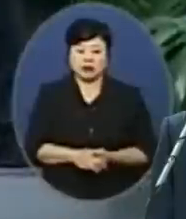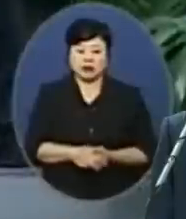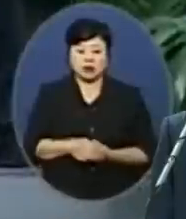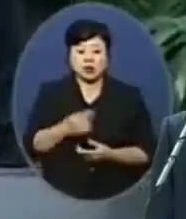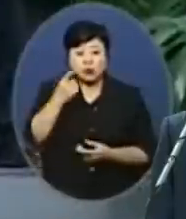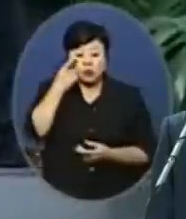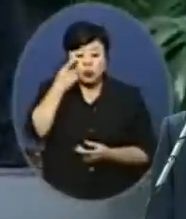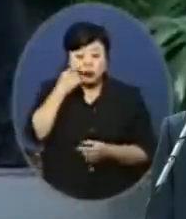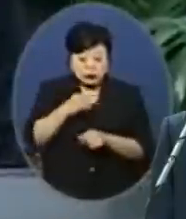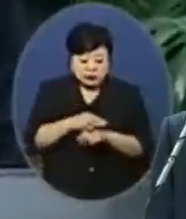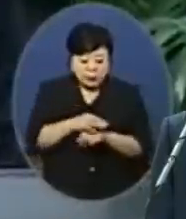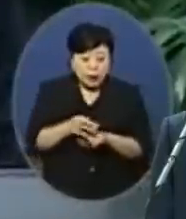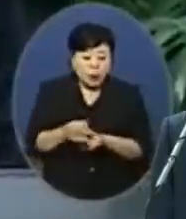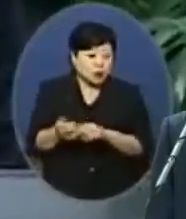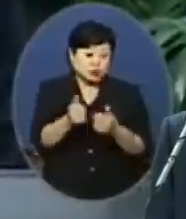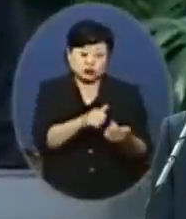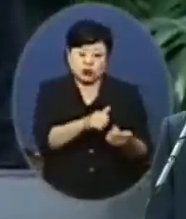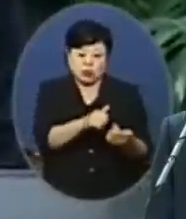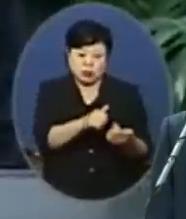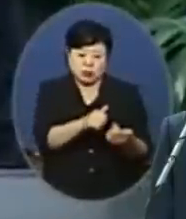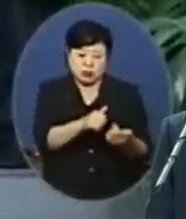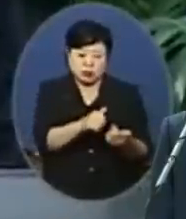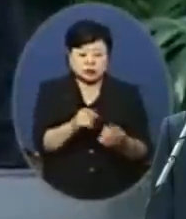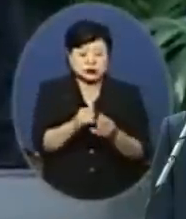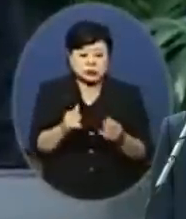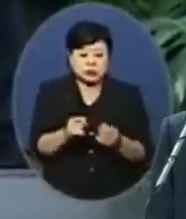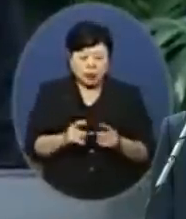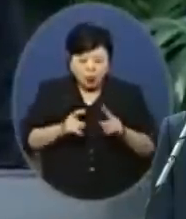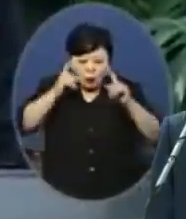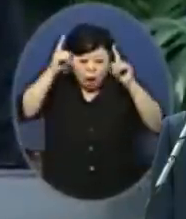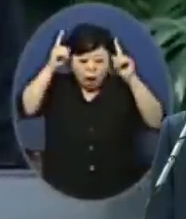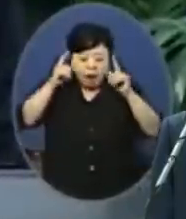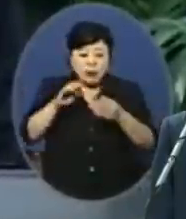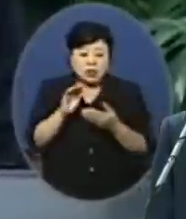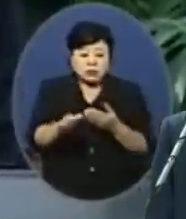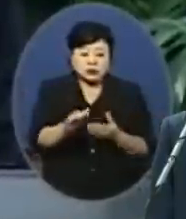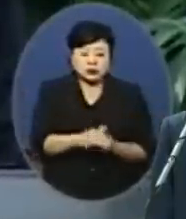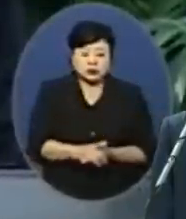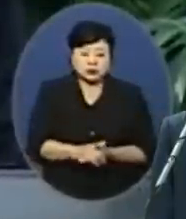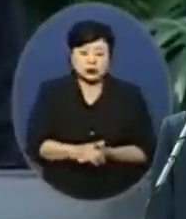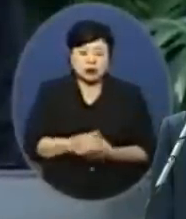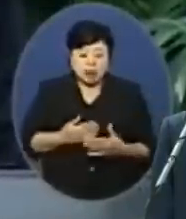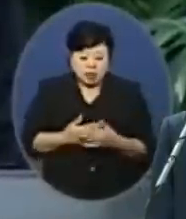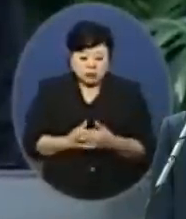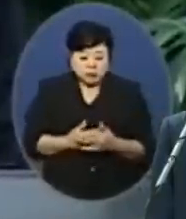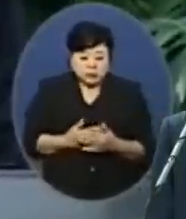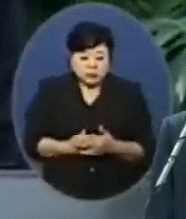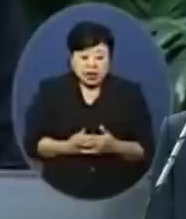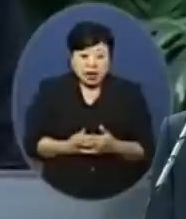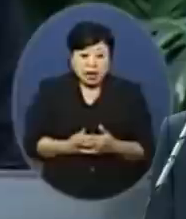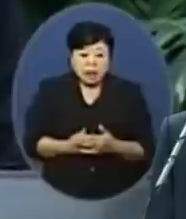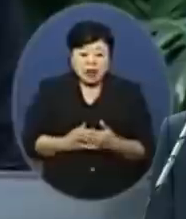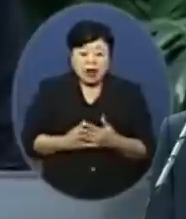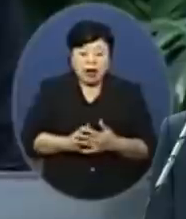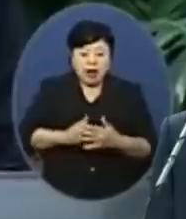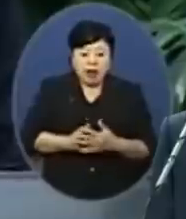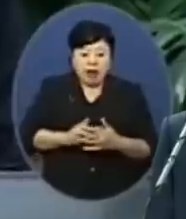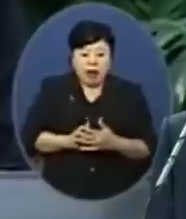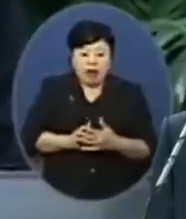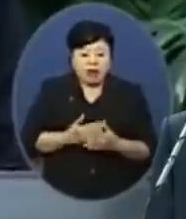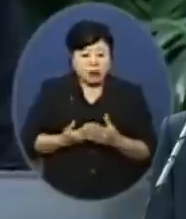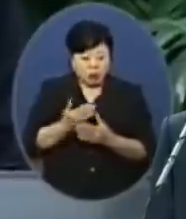죽습니다. 어떠한 사람은 화를 내고 난 다음에 심장이 벌렁벌렁하지